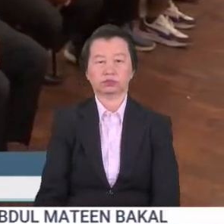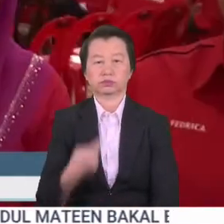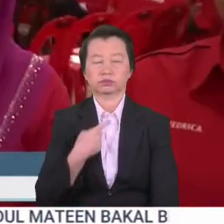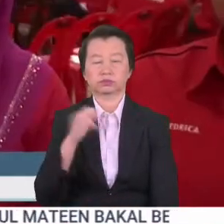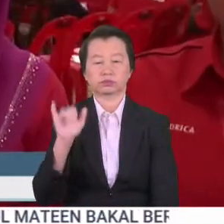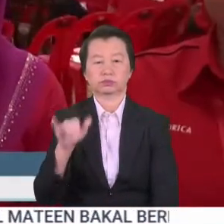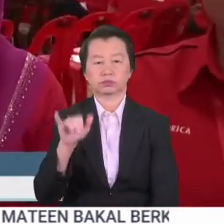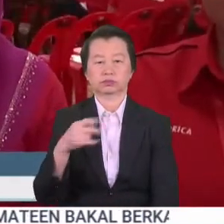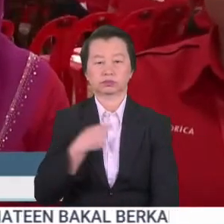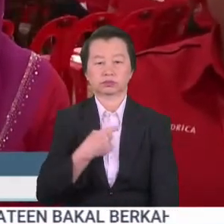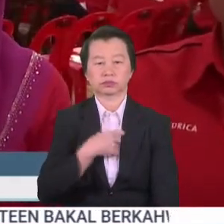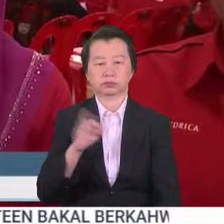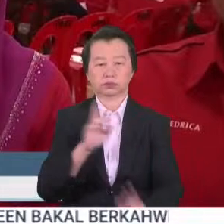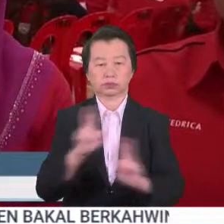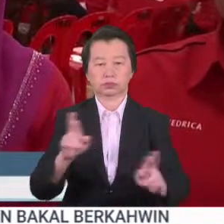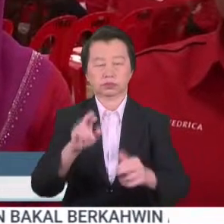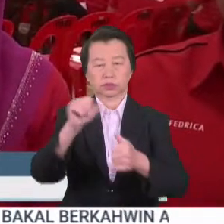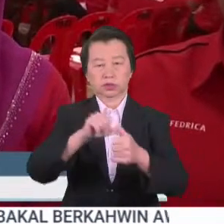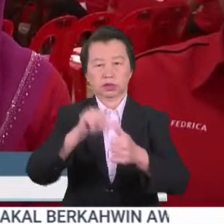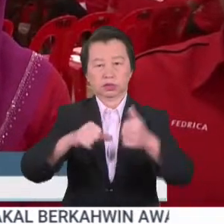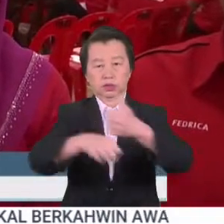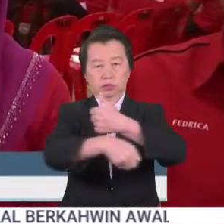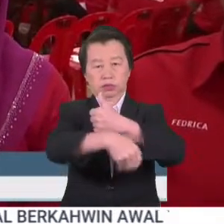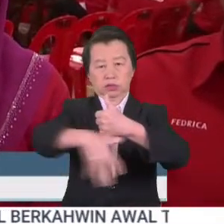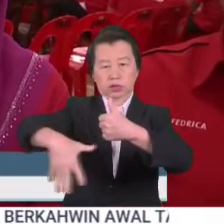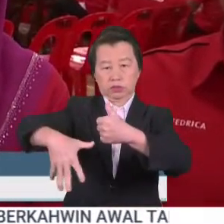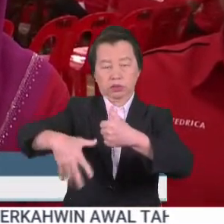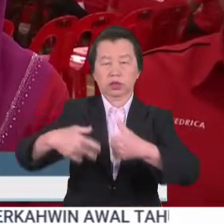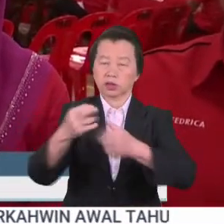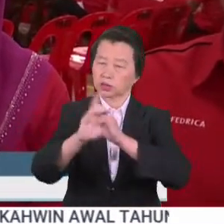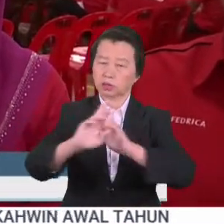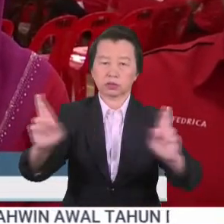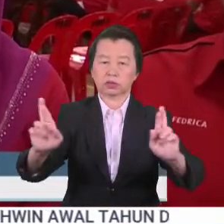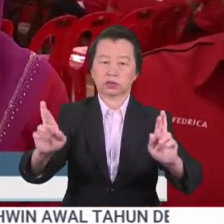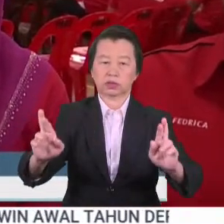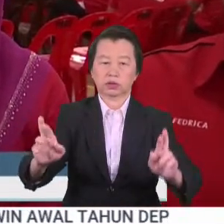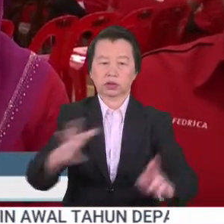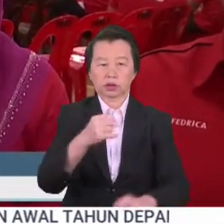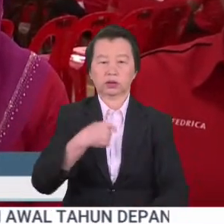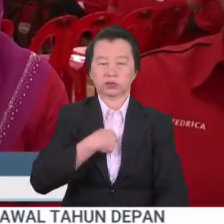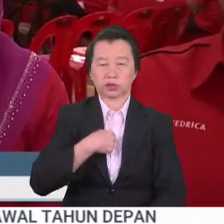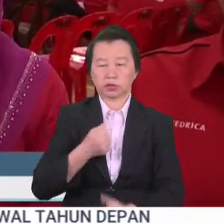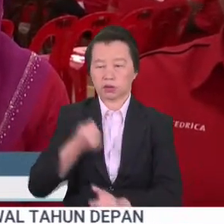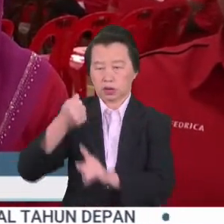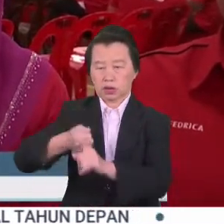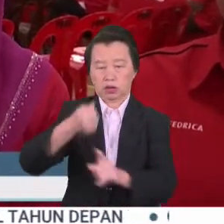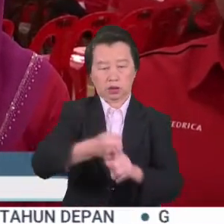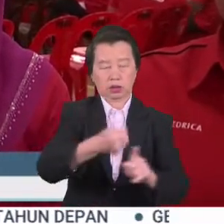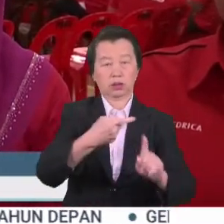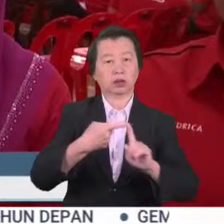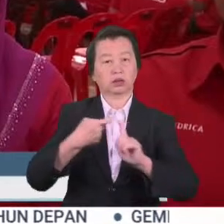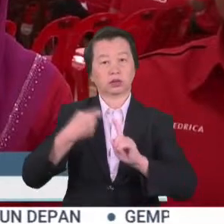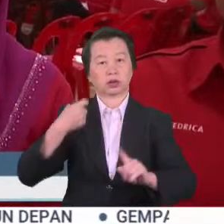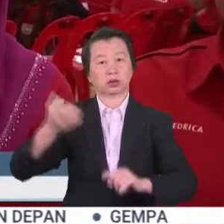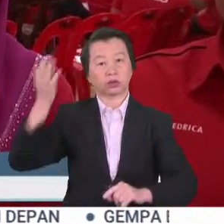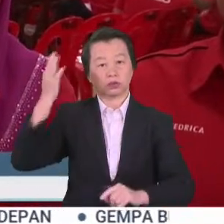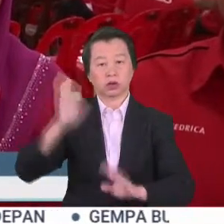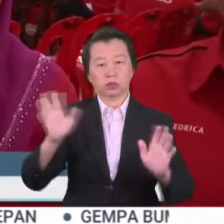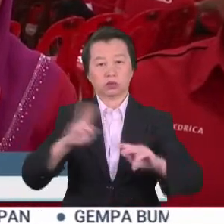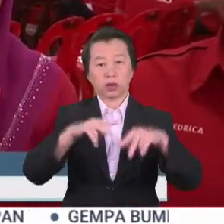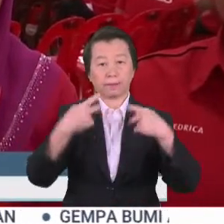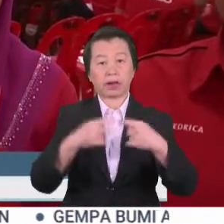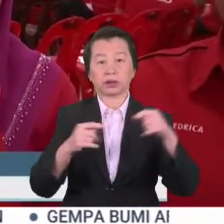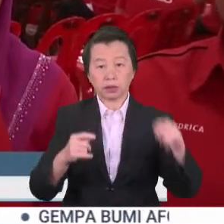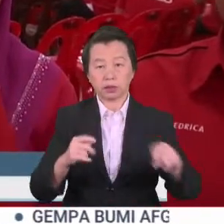bersiapsiaga setiap dicangan daerah mengundi kita memang sedia dan saya memang Arahkan daripada dulu bukan Parti ini